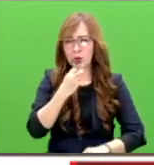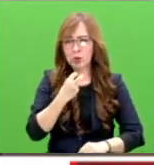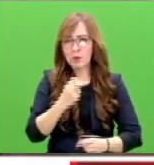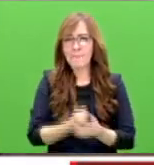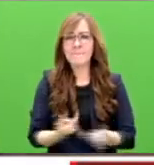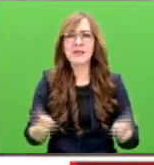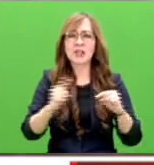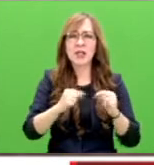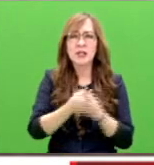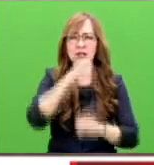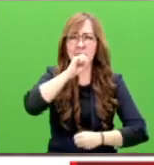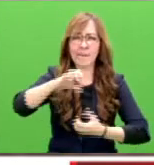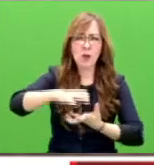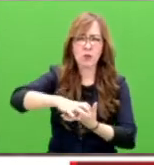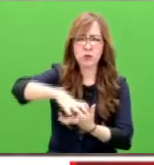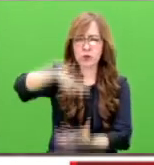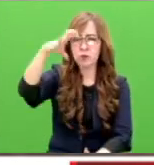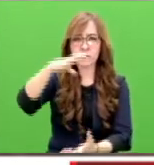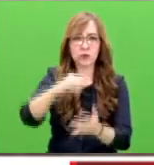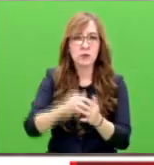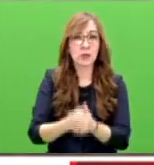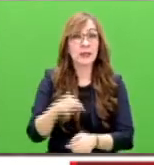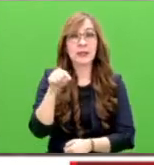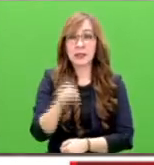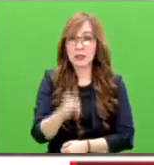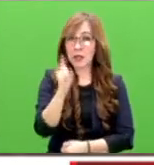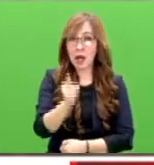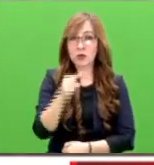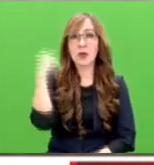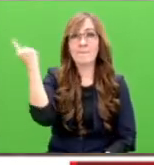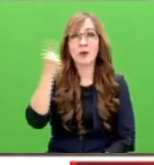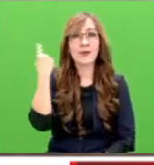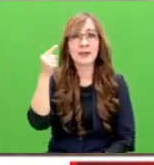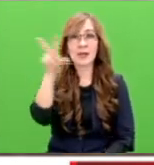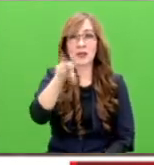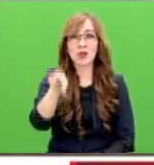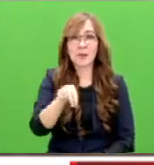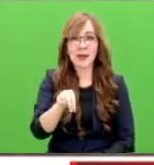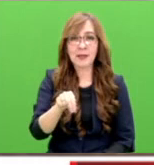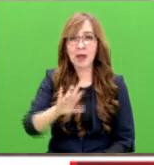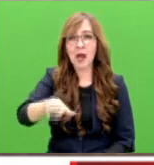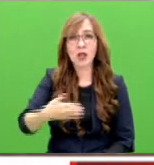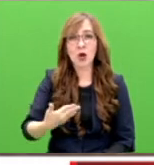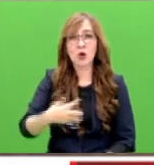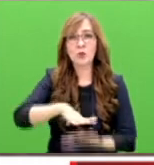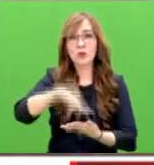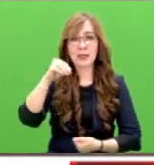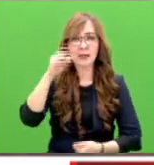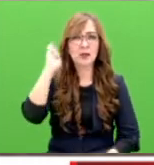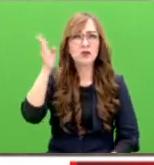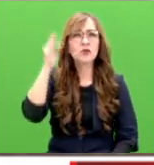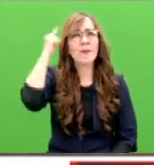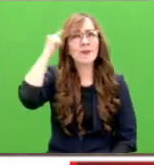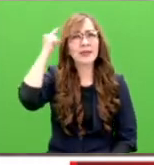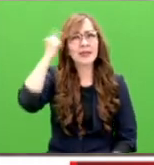memang kelihatannya udah overload sejauh ini. Dan kondisi ini harusnya dari pemerintah Jabar atau dari pemerintah pusat harusnya telah memikirkan